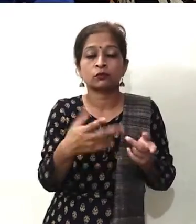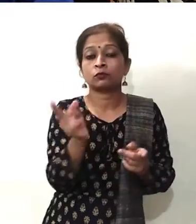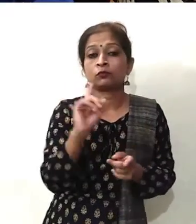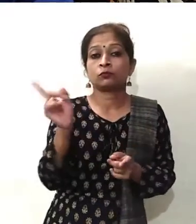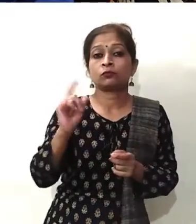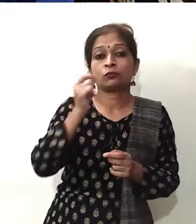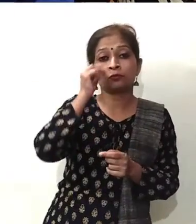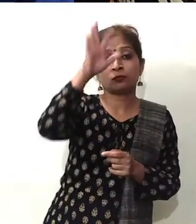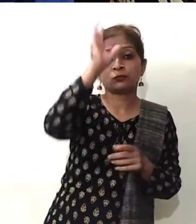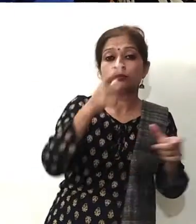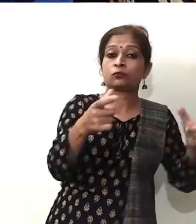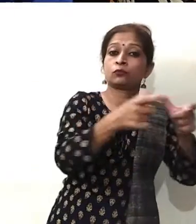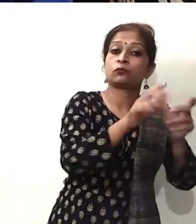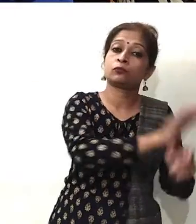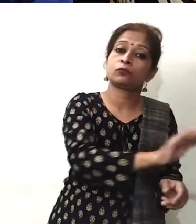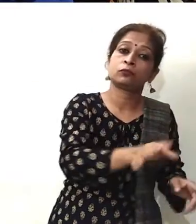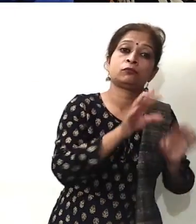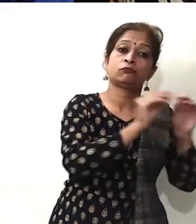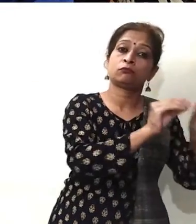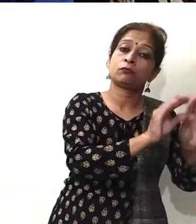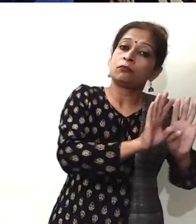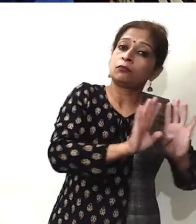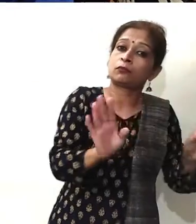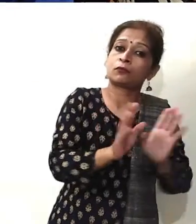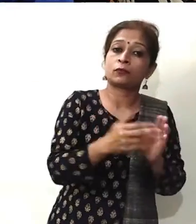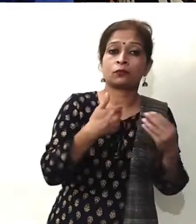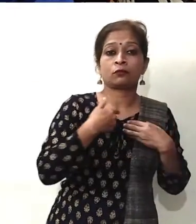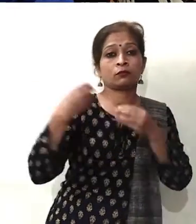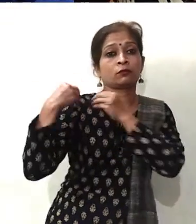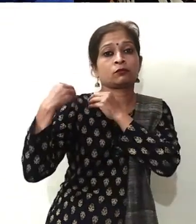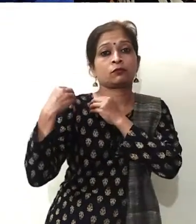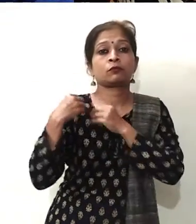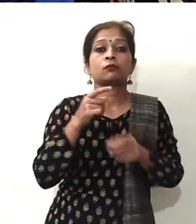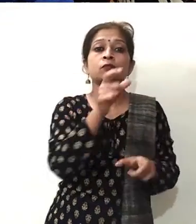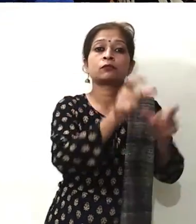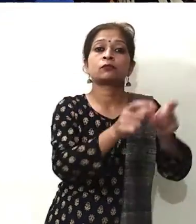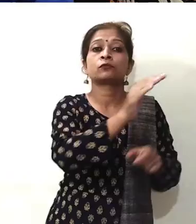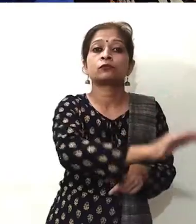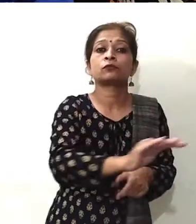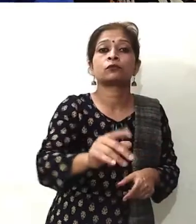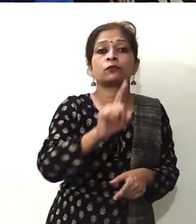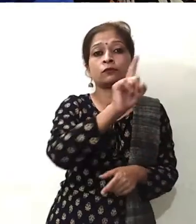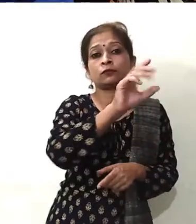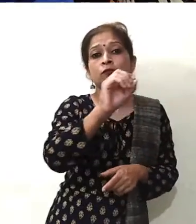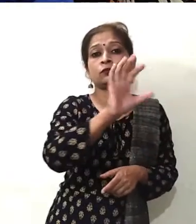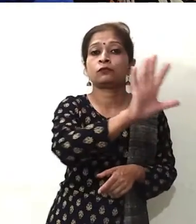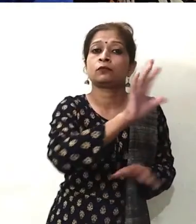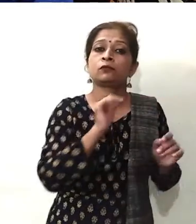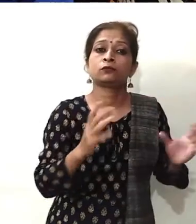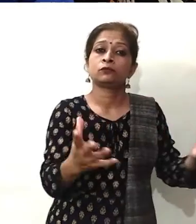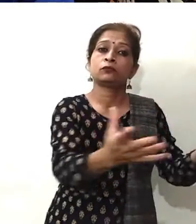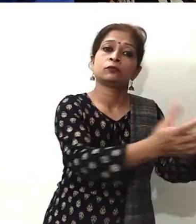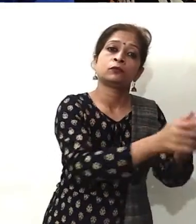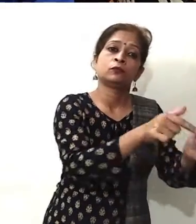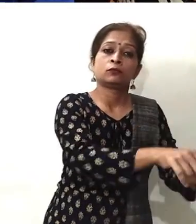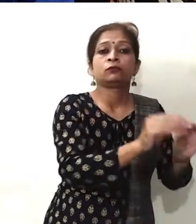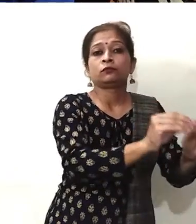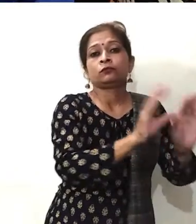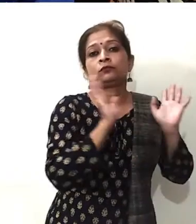और मुझे दायित्व दिया गया है, ये 105 शिष्यों का मैं दूसरा शिष्य ले नहीं